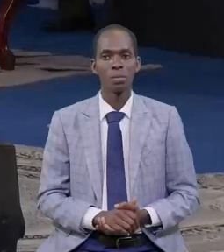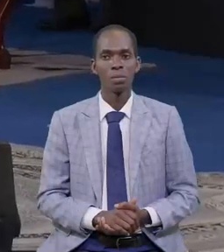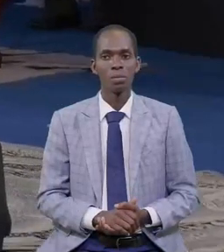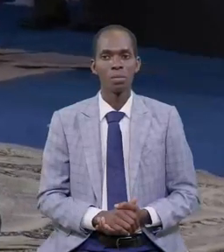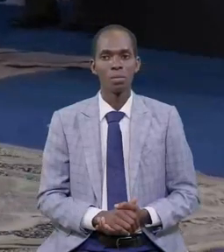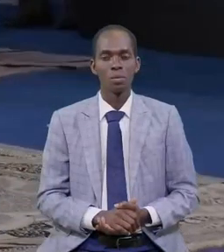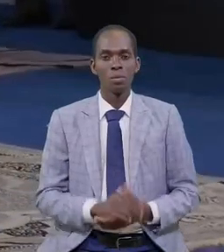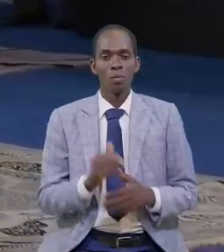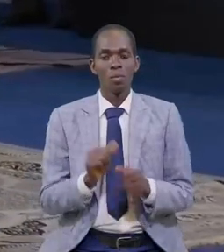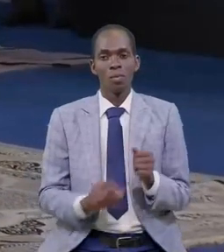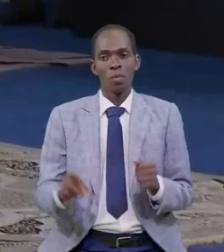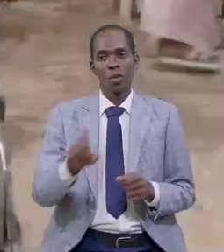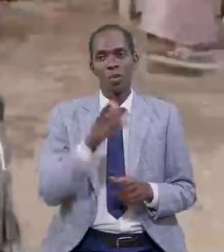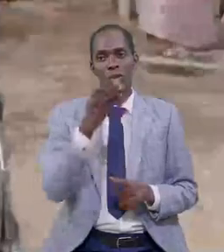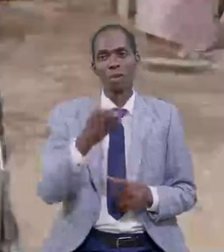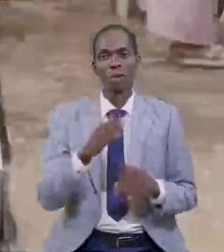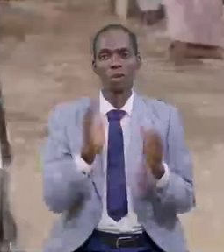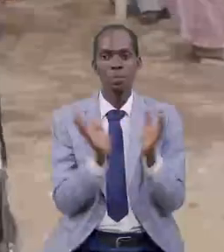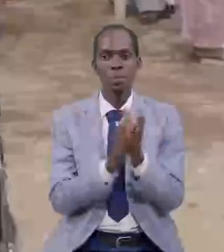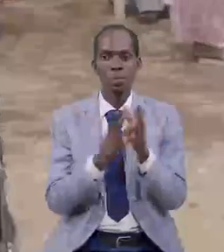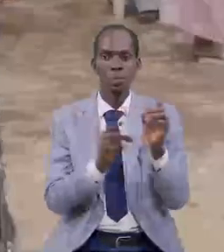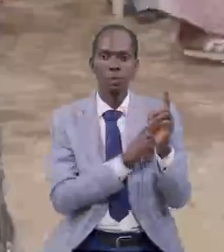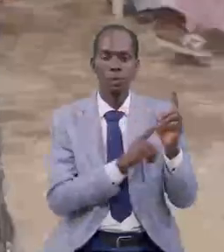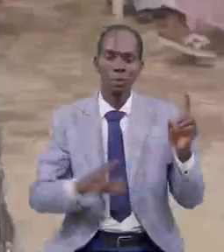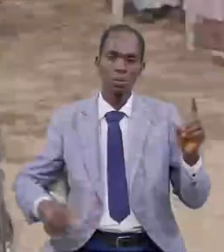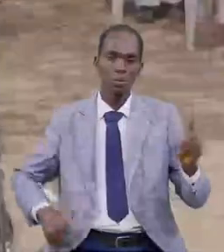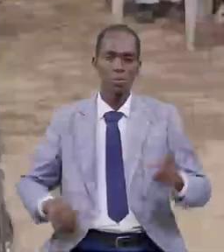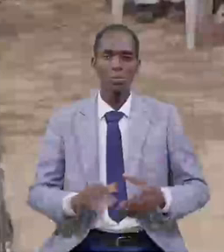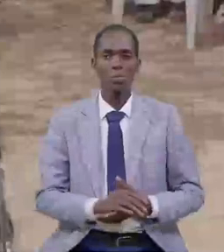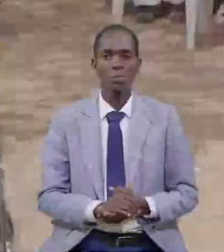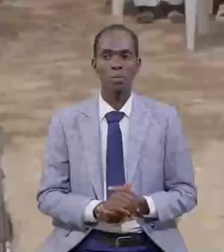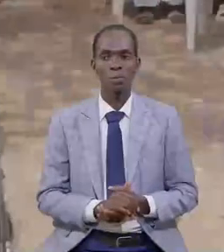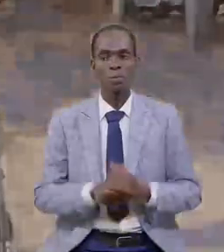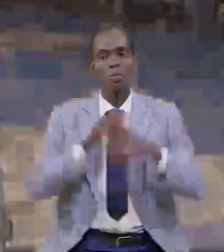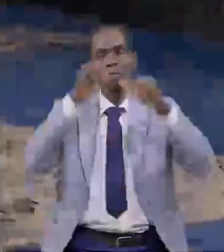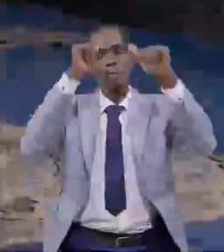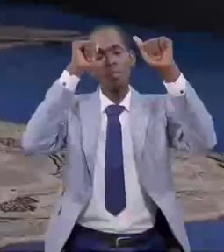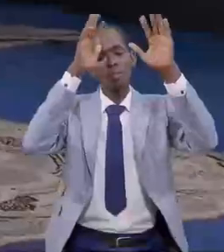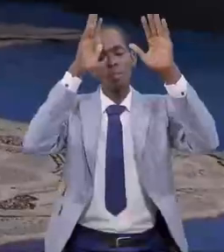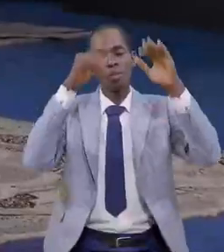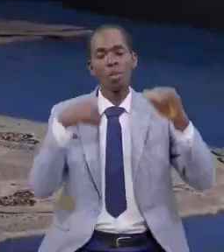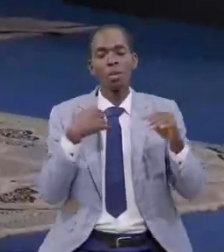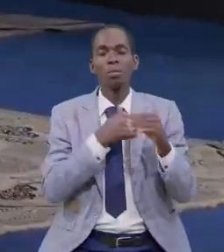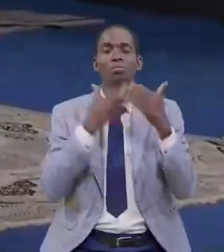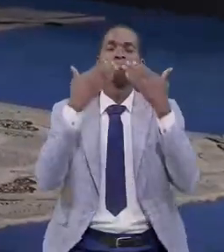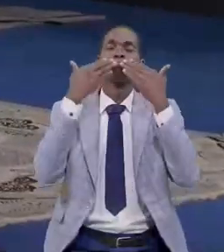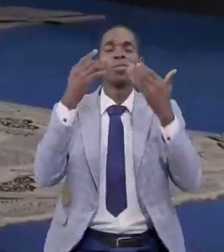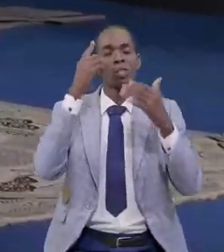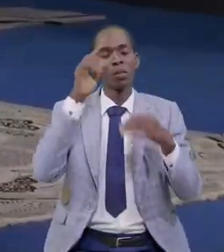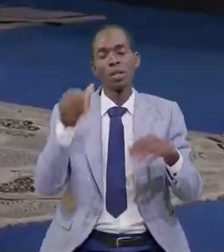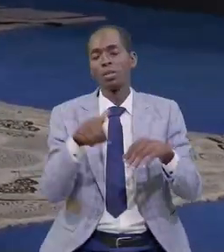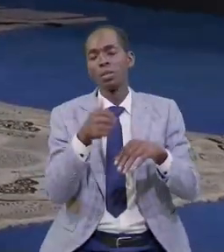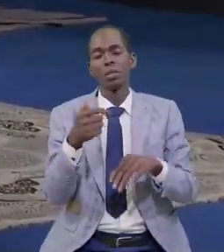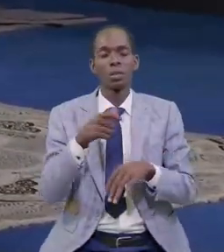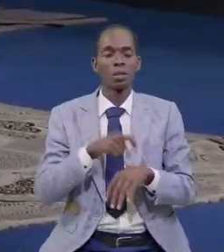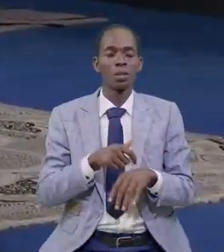Dieu gloire à Dieu à tous père nous te remercions pour une